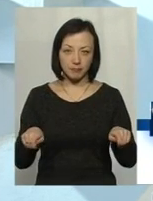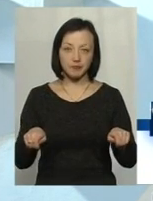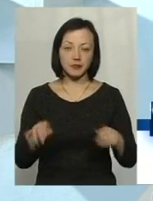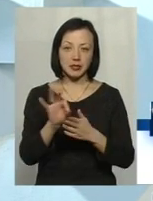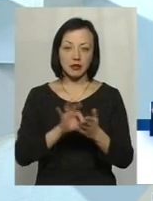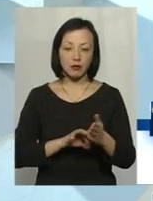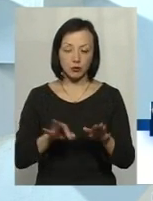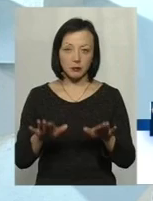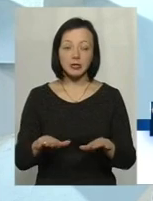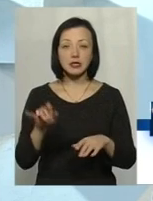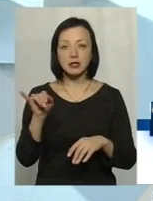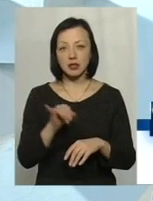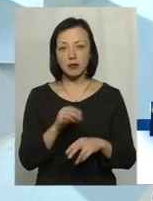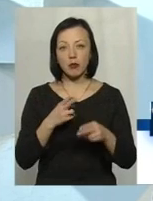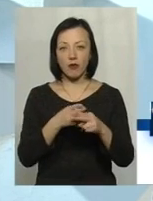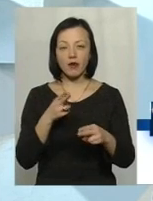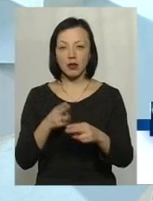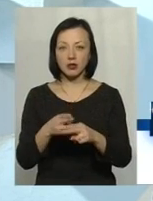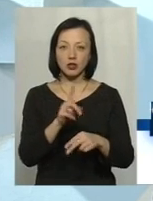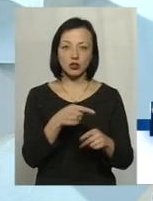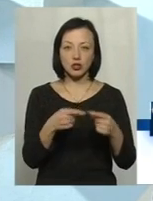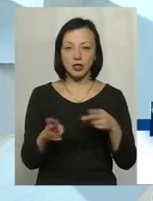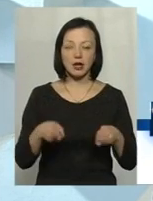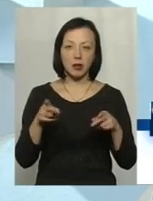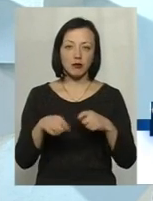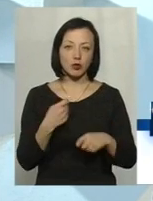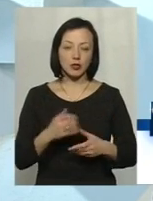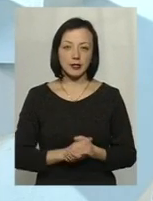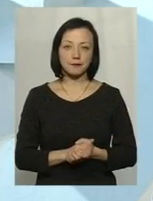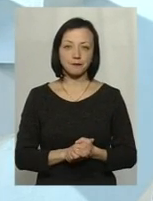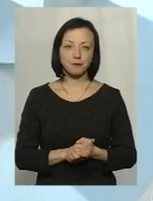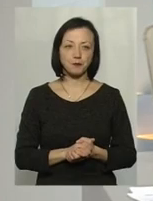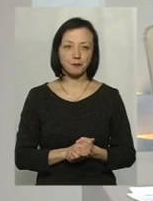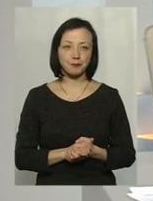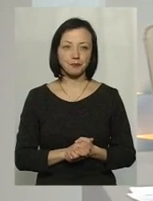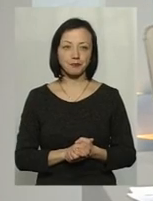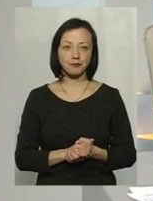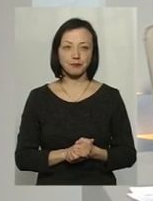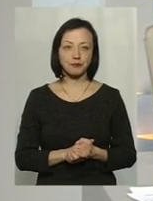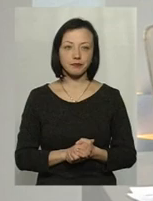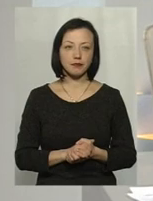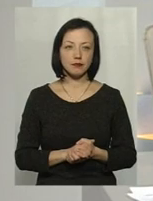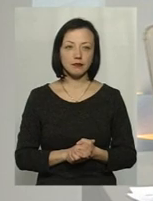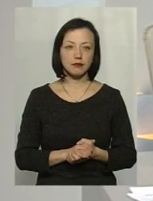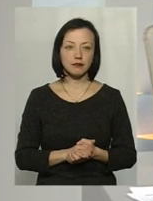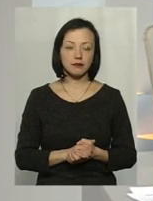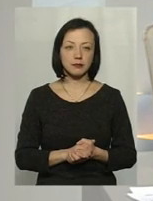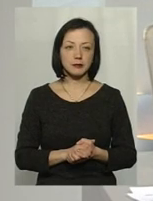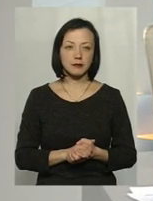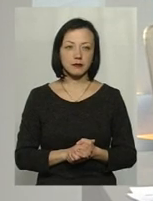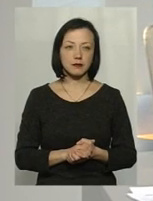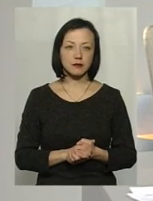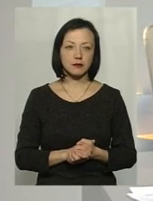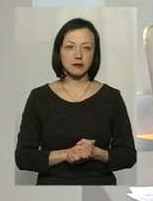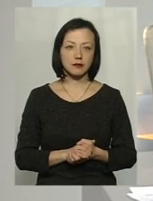гарячими слідами, ну і профілактувати ті чи інші кримінальні правопорушення. Власне, щодо загалом